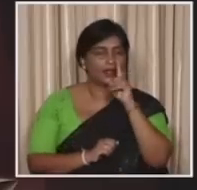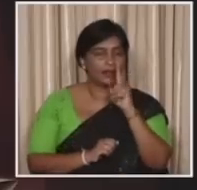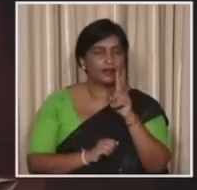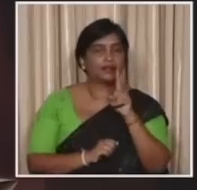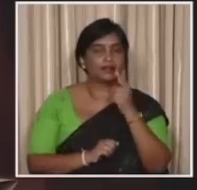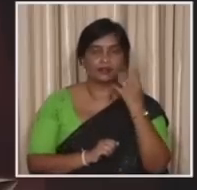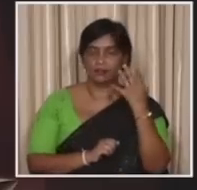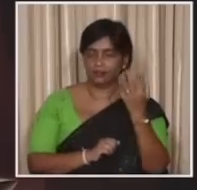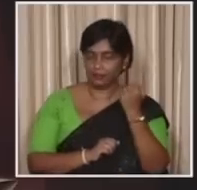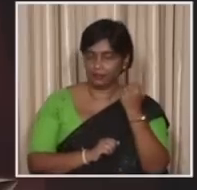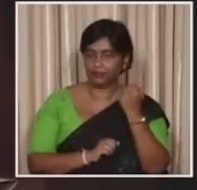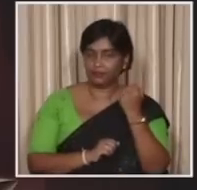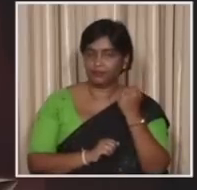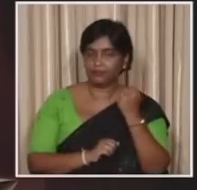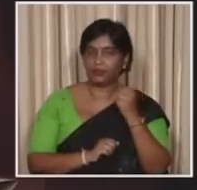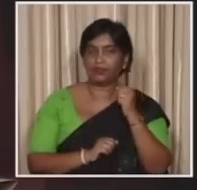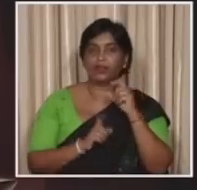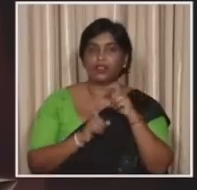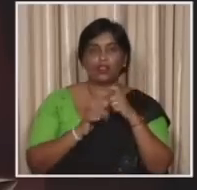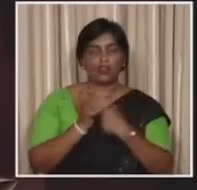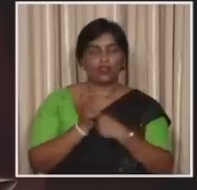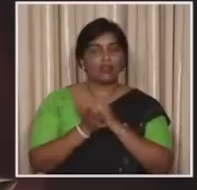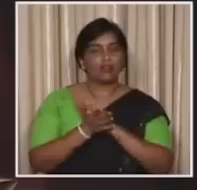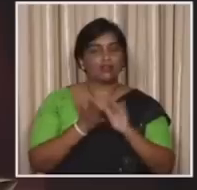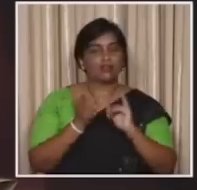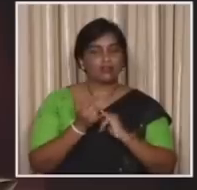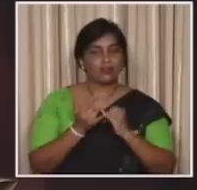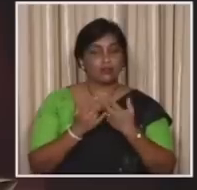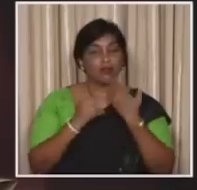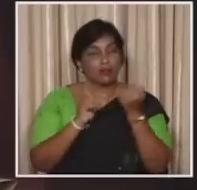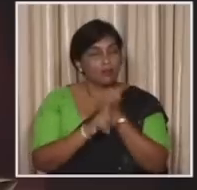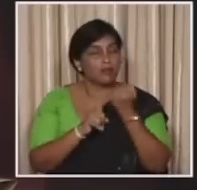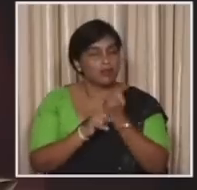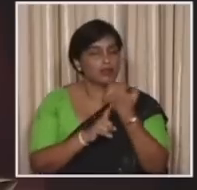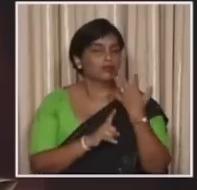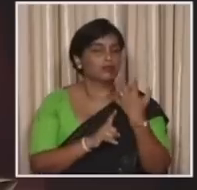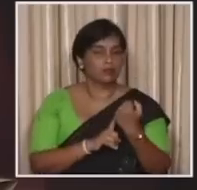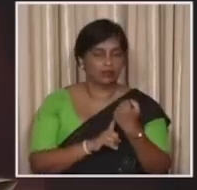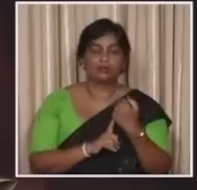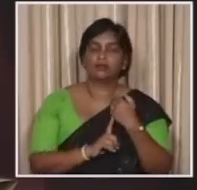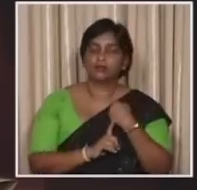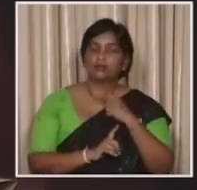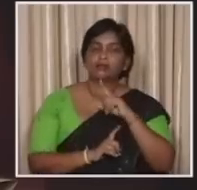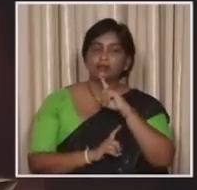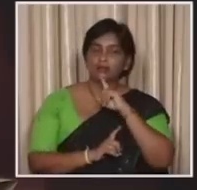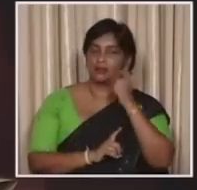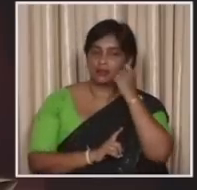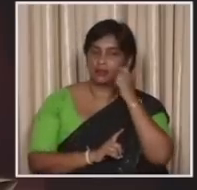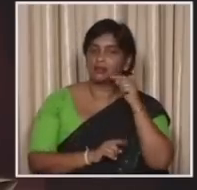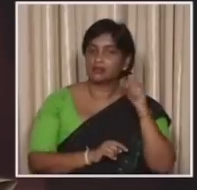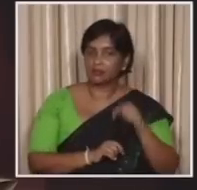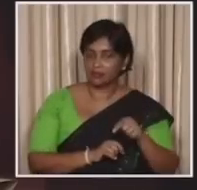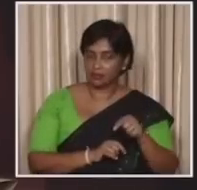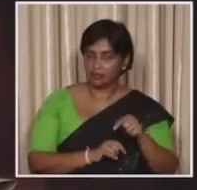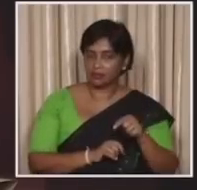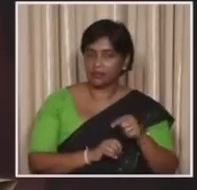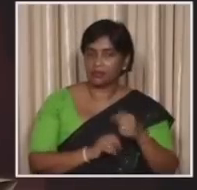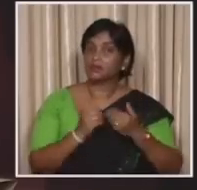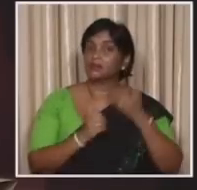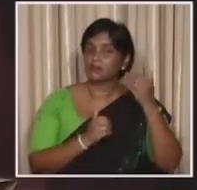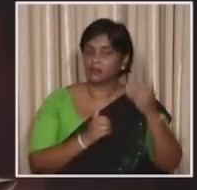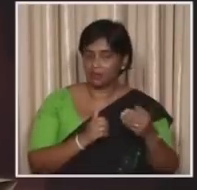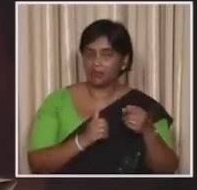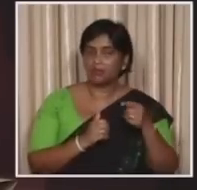තමයි ඉෂ්ට වෙලා තිබෙන්නේ ඩොක්ටර් හර්ෂ ඩිසිල්වාගේ. ඒකත් ලොකු ෆයිට් එකක් කරලා අපි ගත්තේ. මම ඔබතුමාගෙන් යෝජනා කරනවා දැන් ඉදිරියට